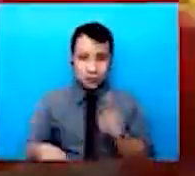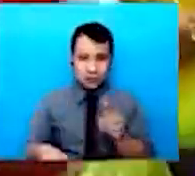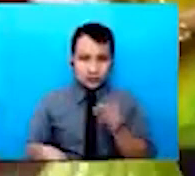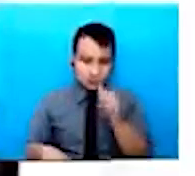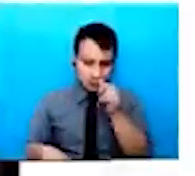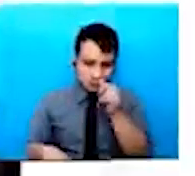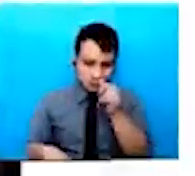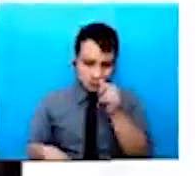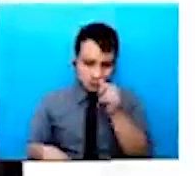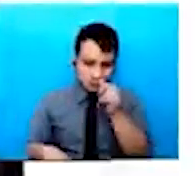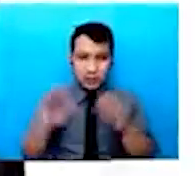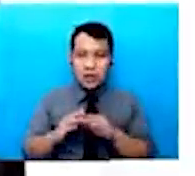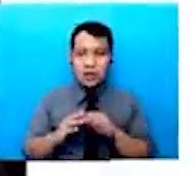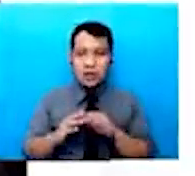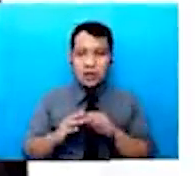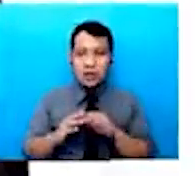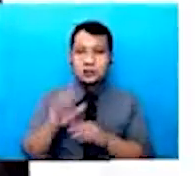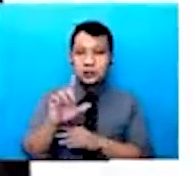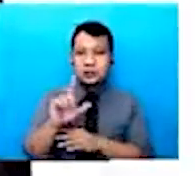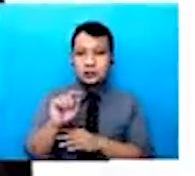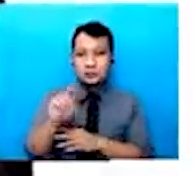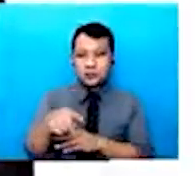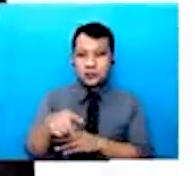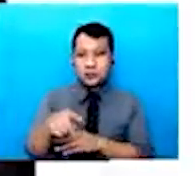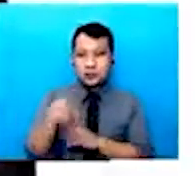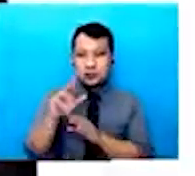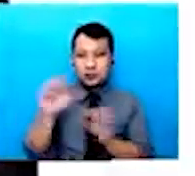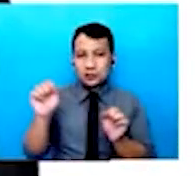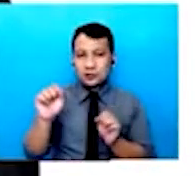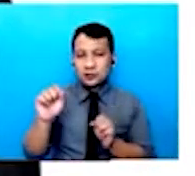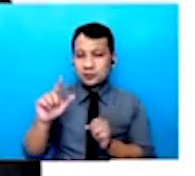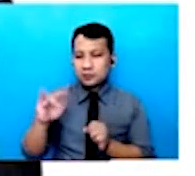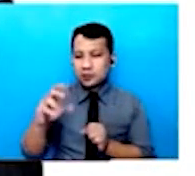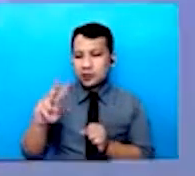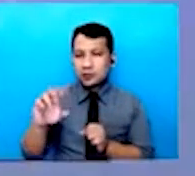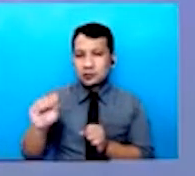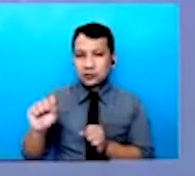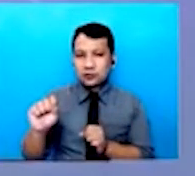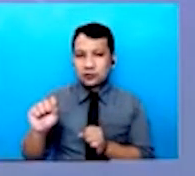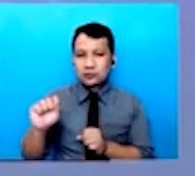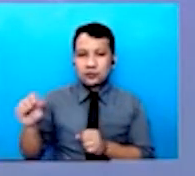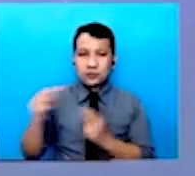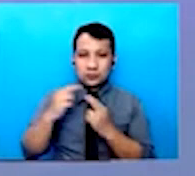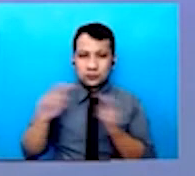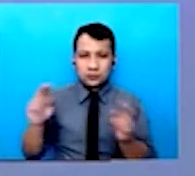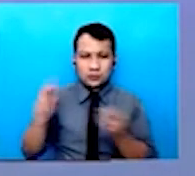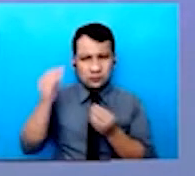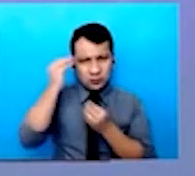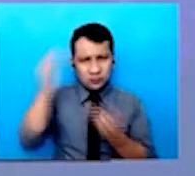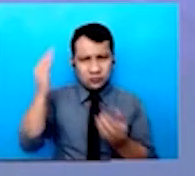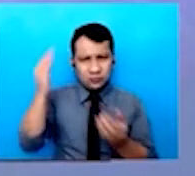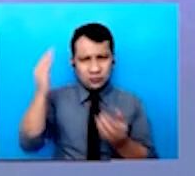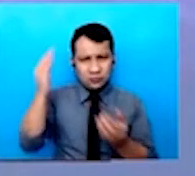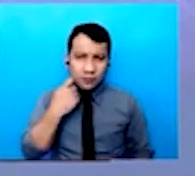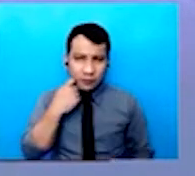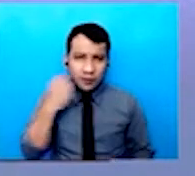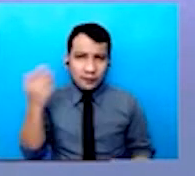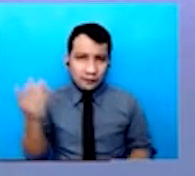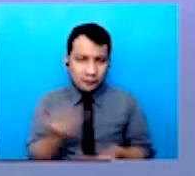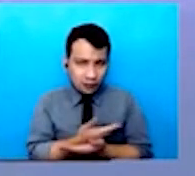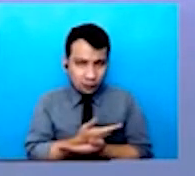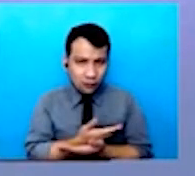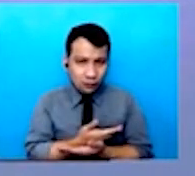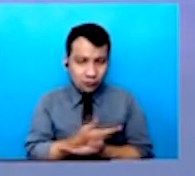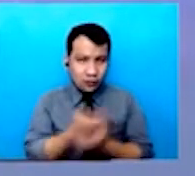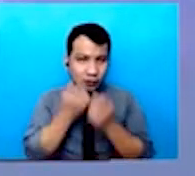Marinduque Governor at LPP President Presbitero Velasco Jr., sa balita lang daw niya nalaman kanina ang tungkol dito kaya hindi